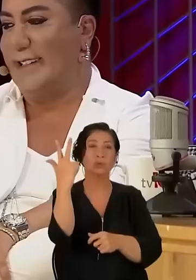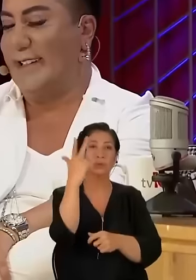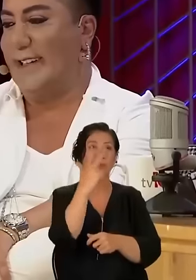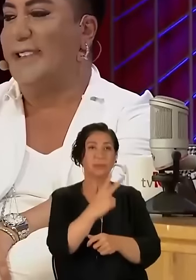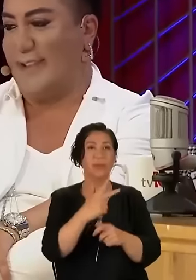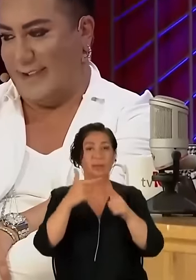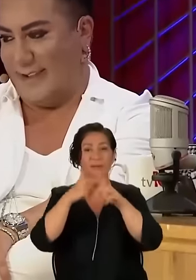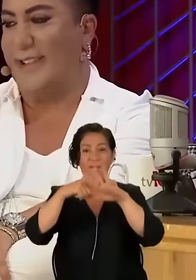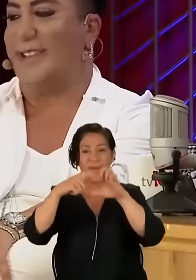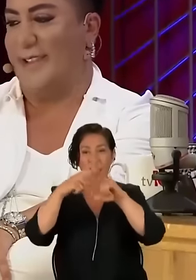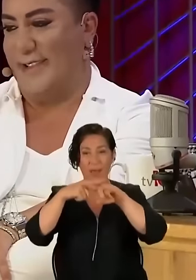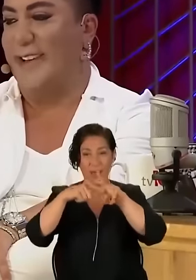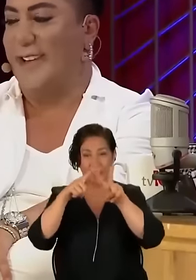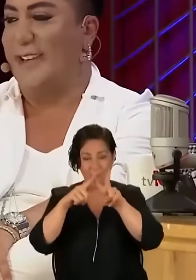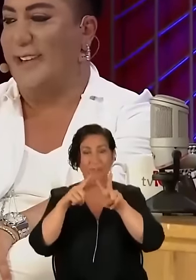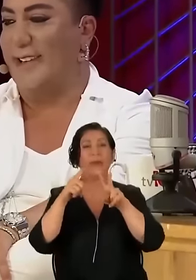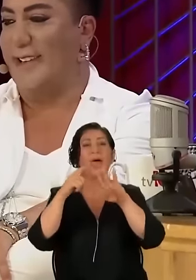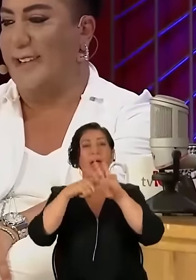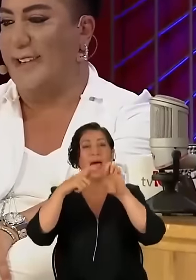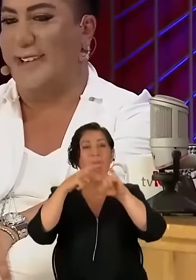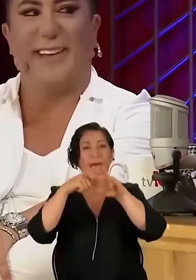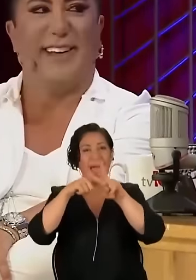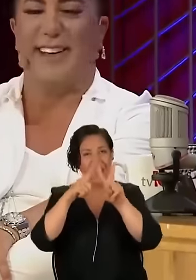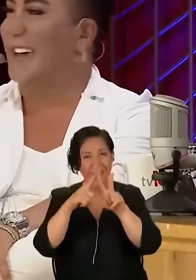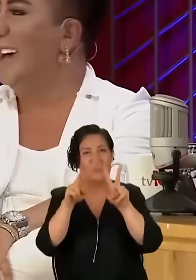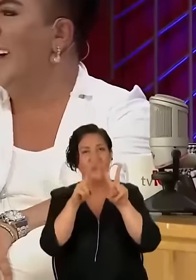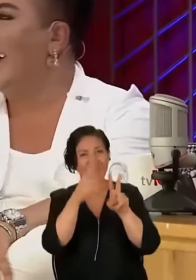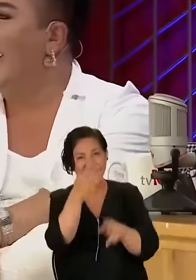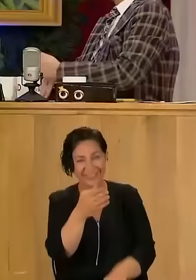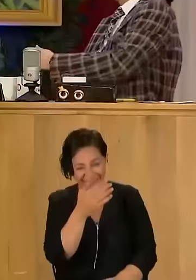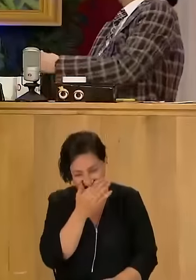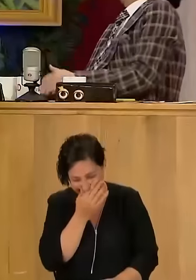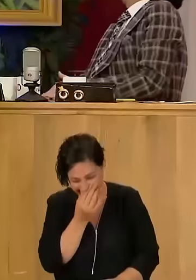onlar. Ferhan, Erhan, Murat. İlk defa o zaman